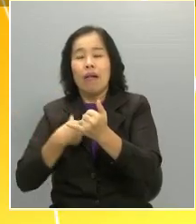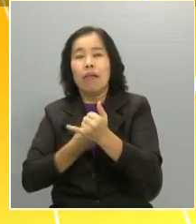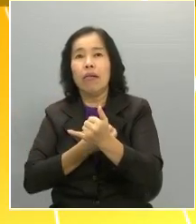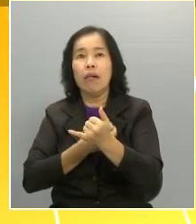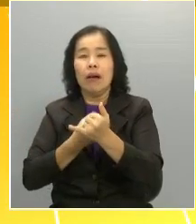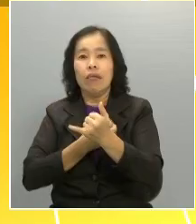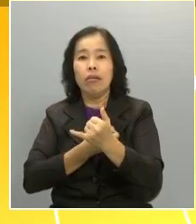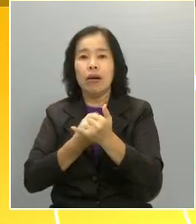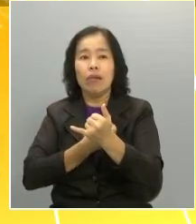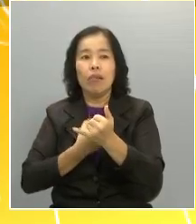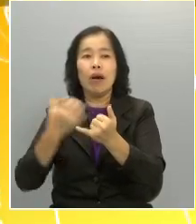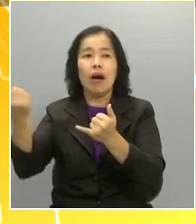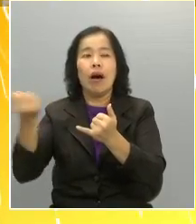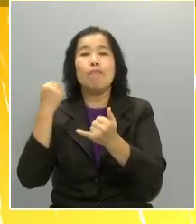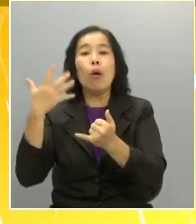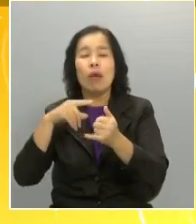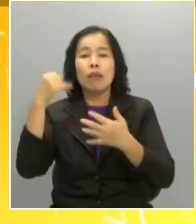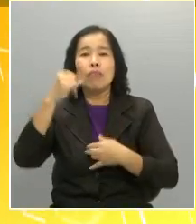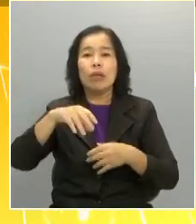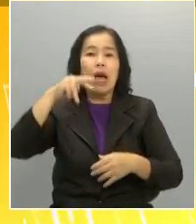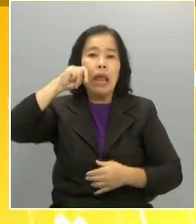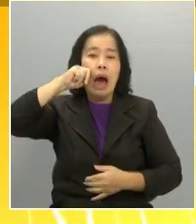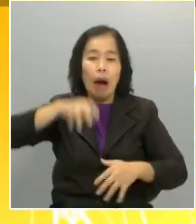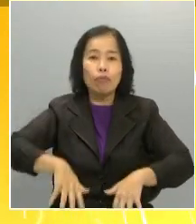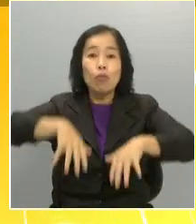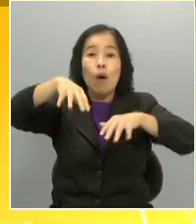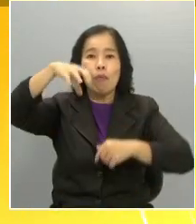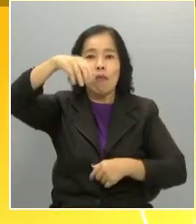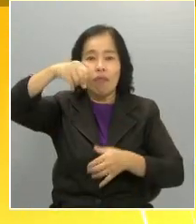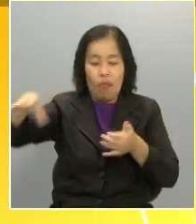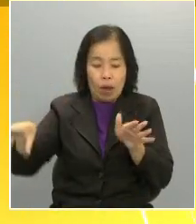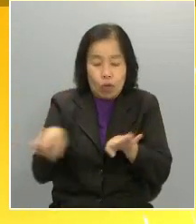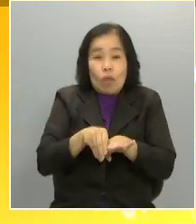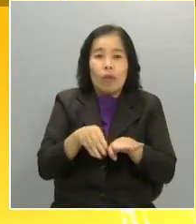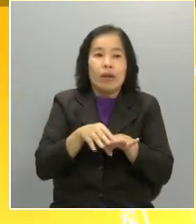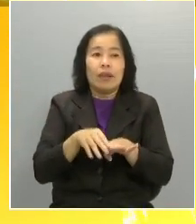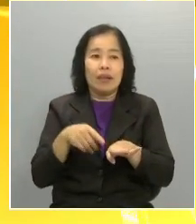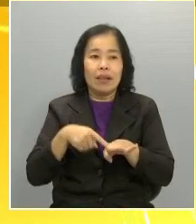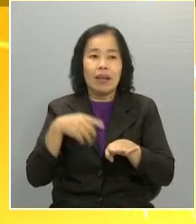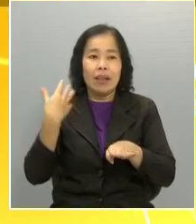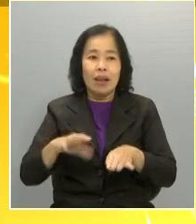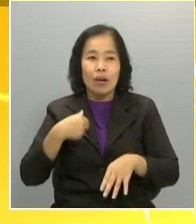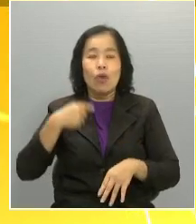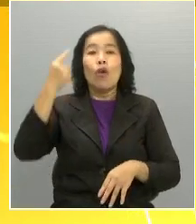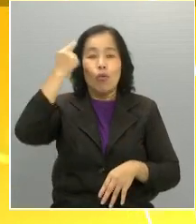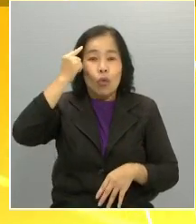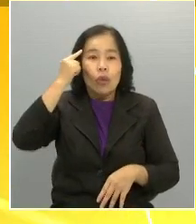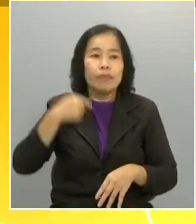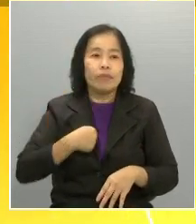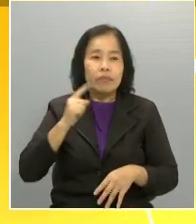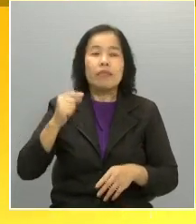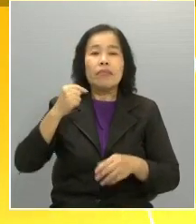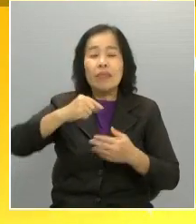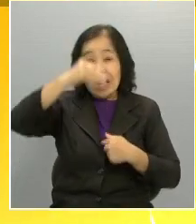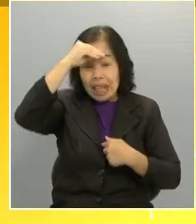มือนจะตาย ก็ได้มีคนที่ถ่ายผมก็เลยวิ่งจากฝั่งตรงข้ามก็คือวิ่งมาช่วยที่